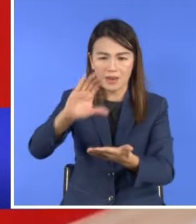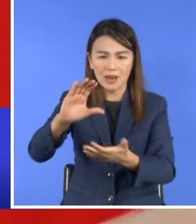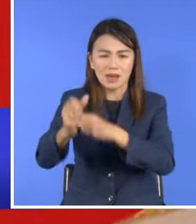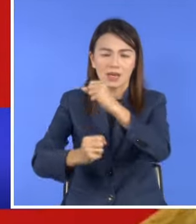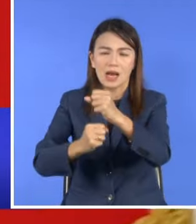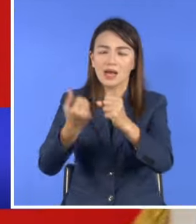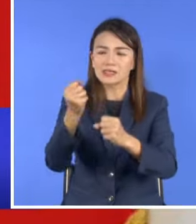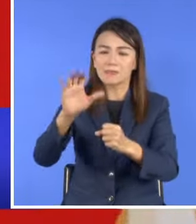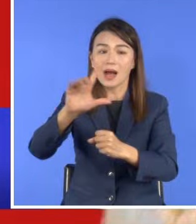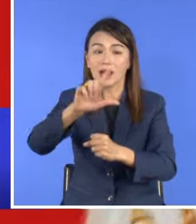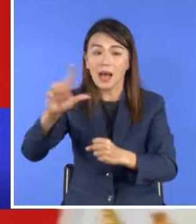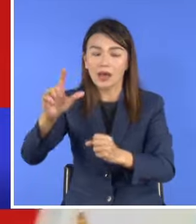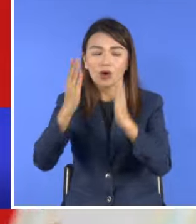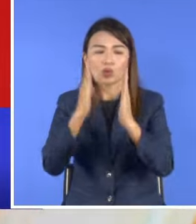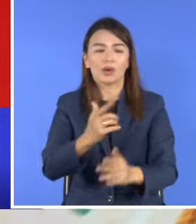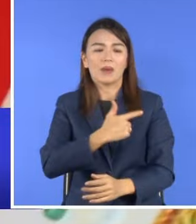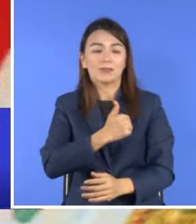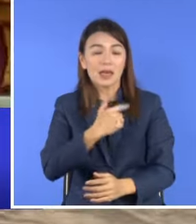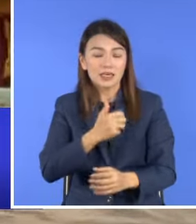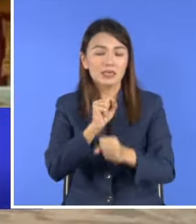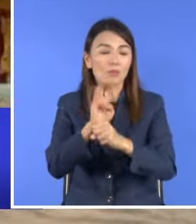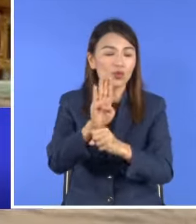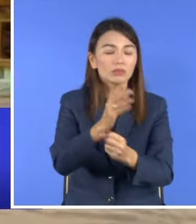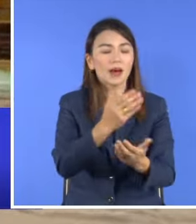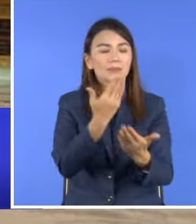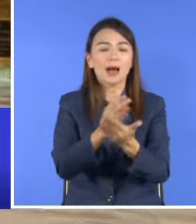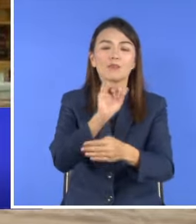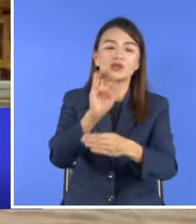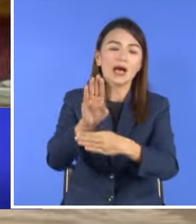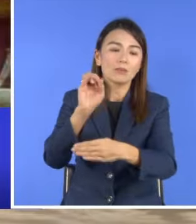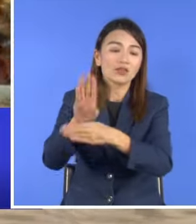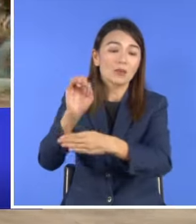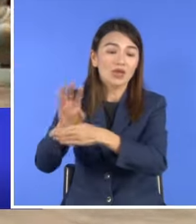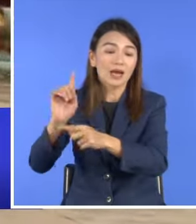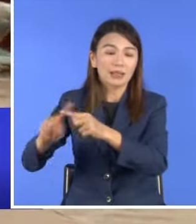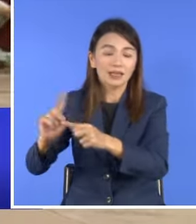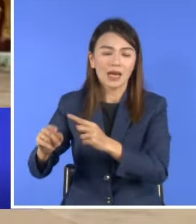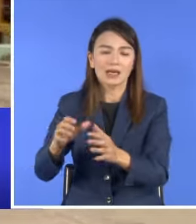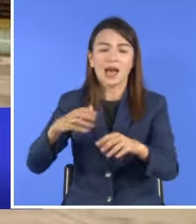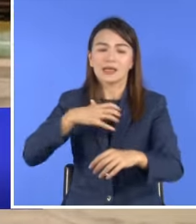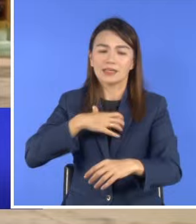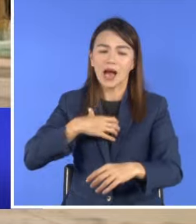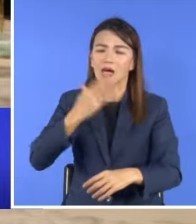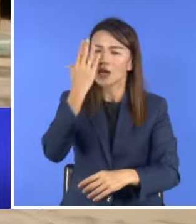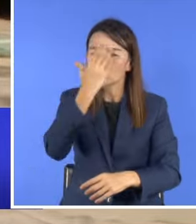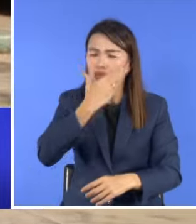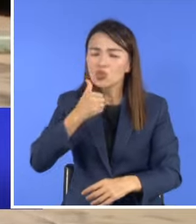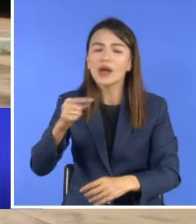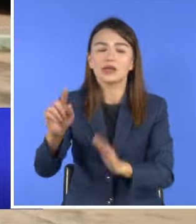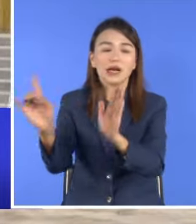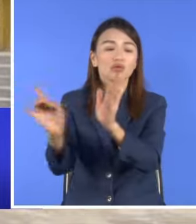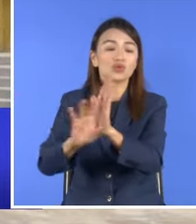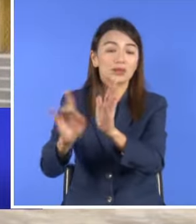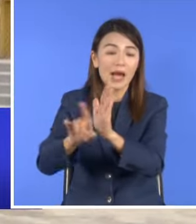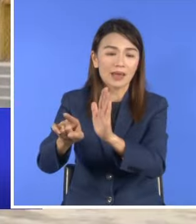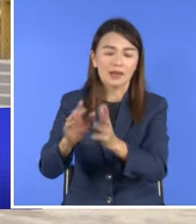สงฆ์พุทธศาสนิกชนที่มีจิตศรัทธาก็ร่วมสร้างเมรุค่ะตั้งใจว่าอยากจะให้เป็นความงดงามเป็นครั้งสุดท้ายของ